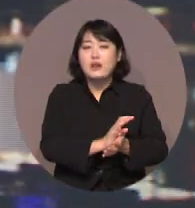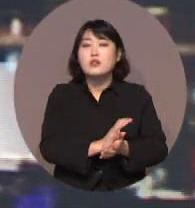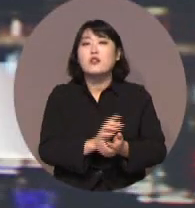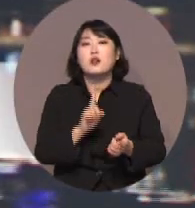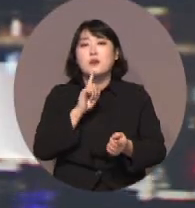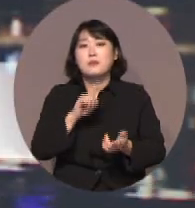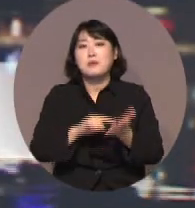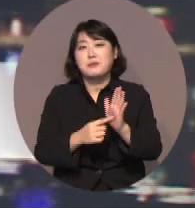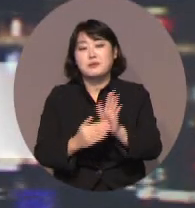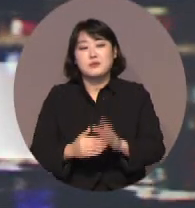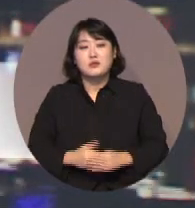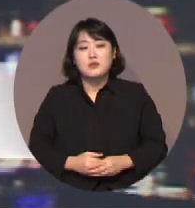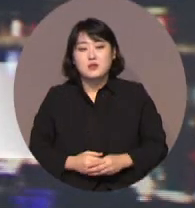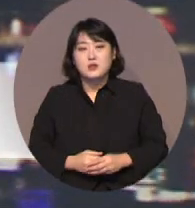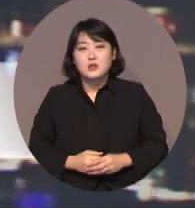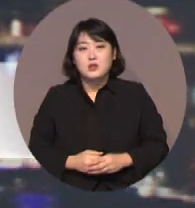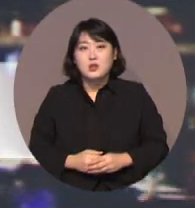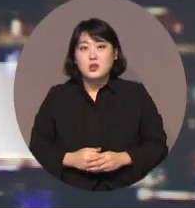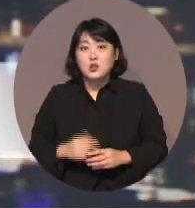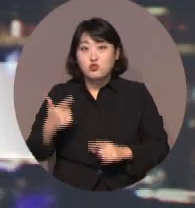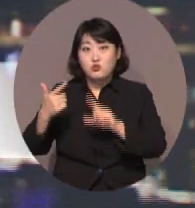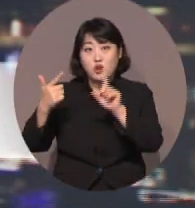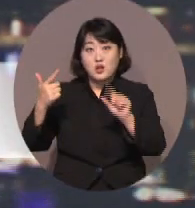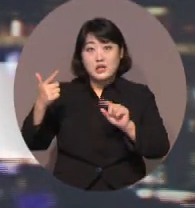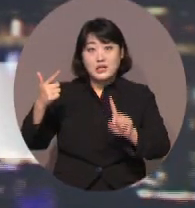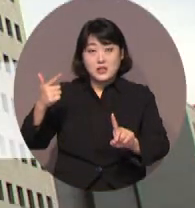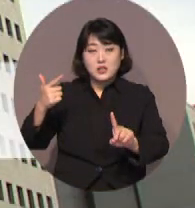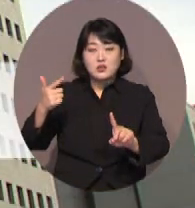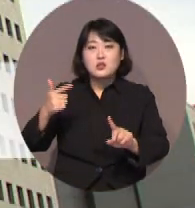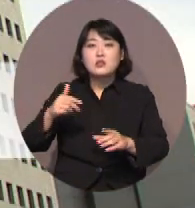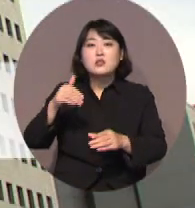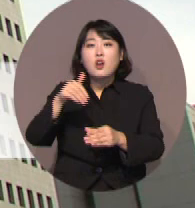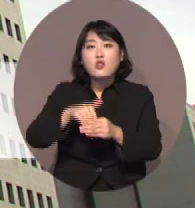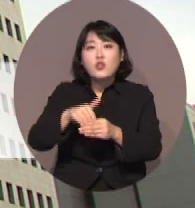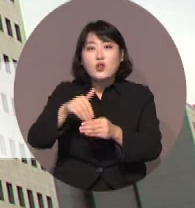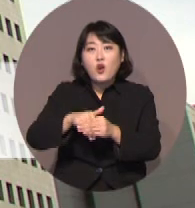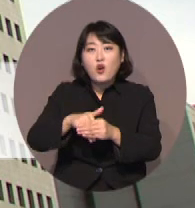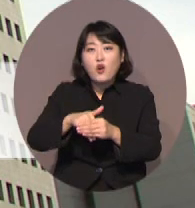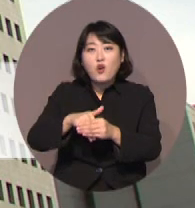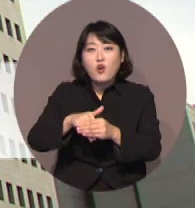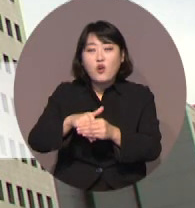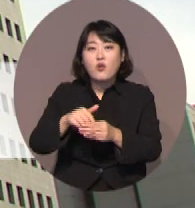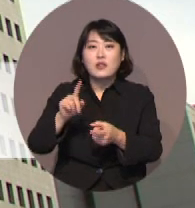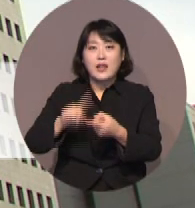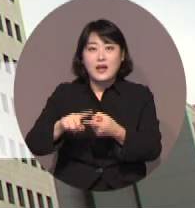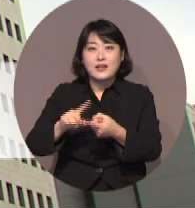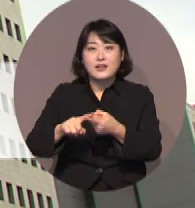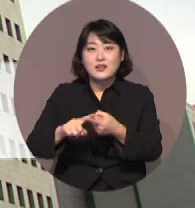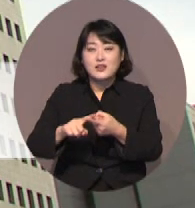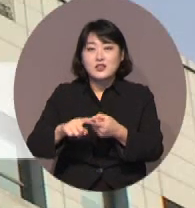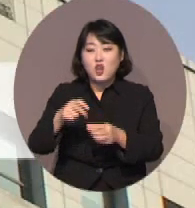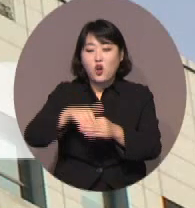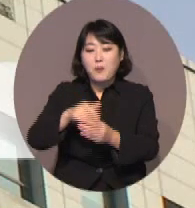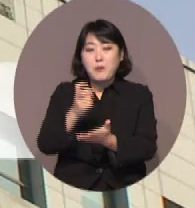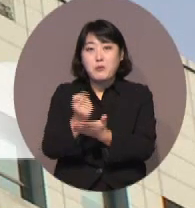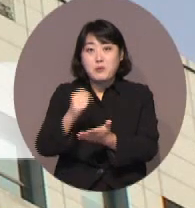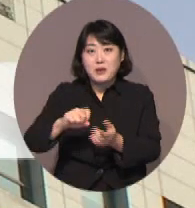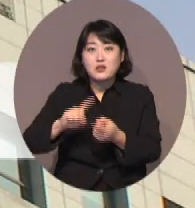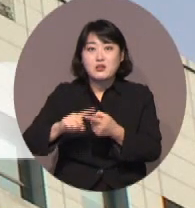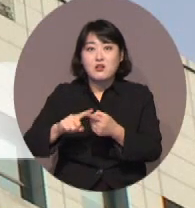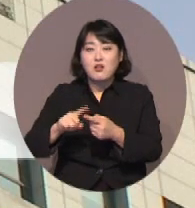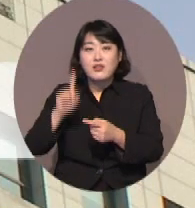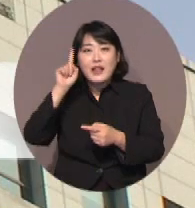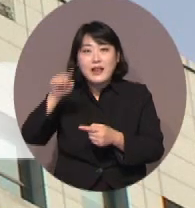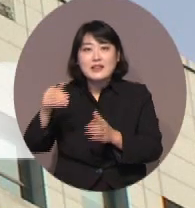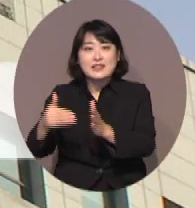대전직업이 6일 지방선거와 관련한 선거사범의 공소시효를 하루 앞둔 오늘 김광신 대전 중구청장을